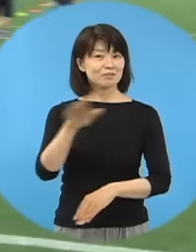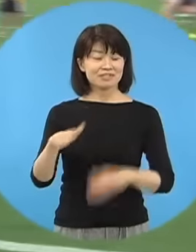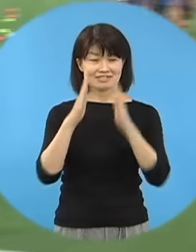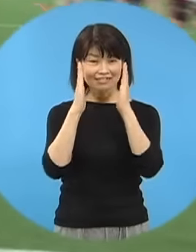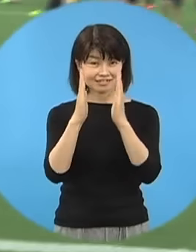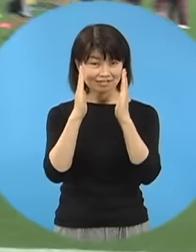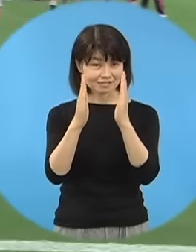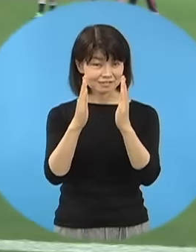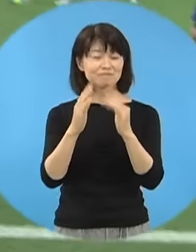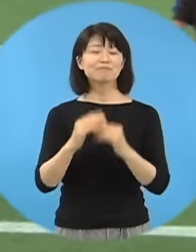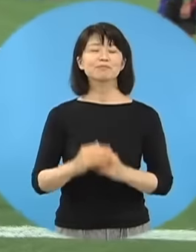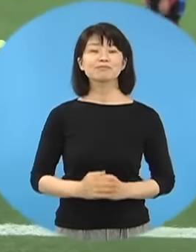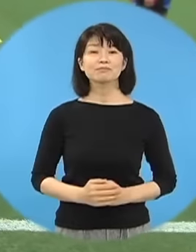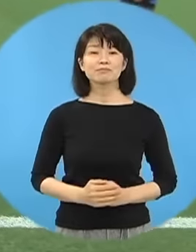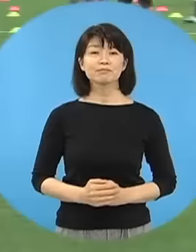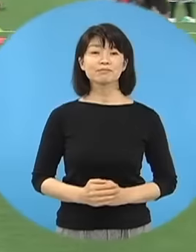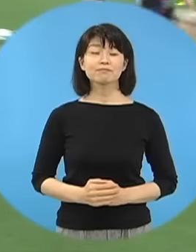です